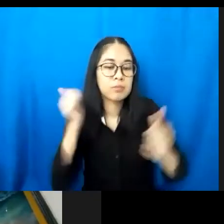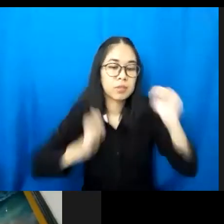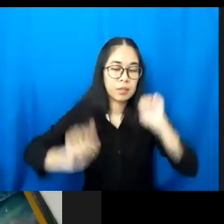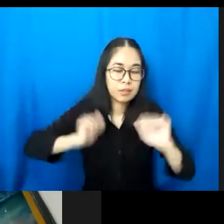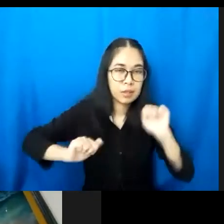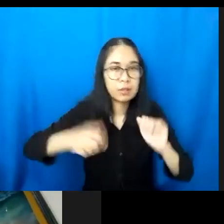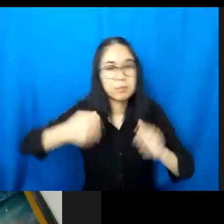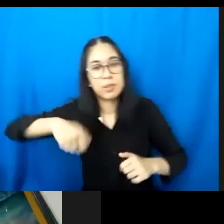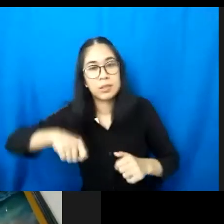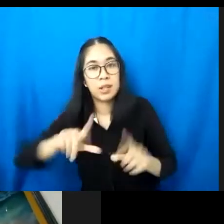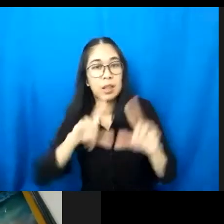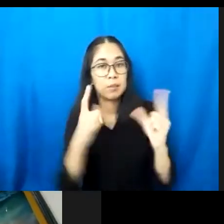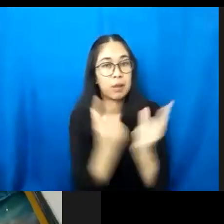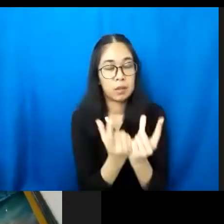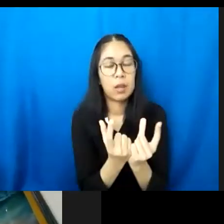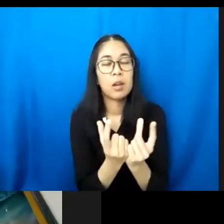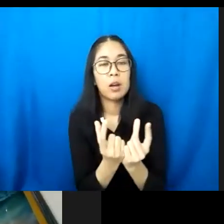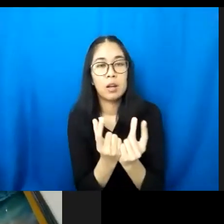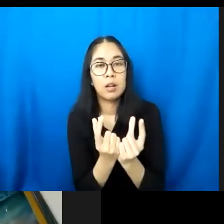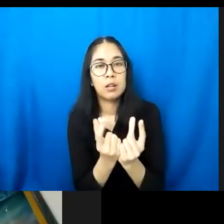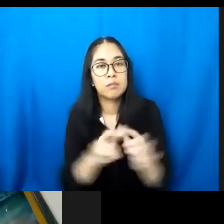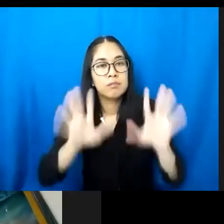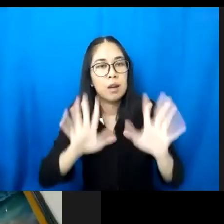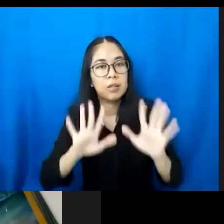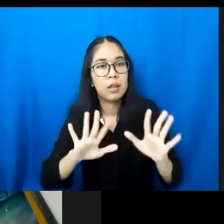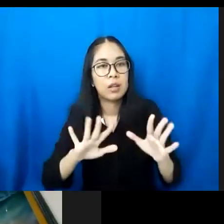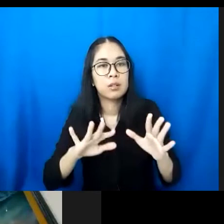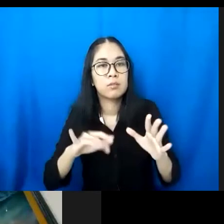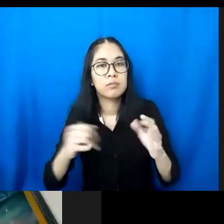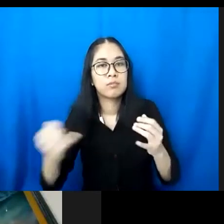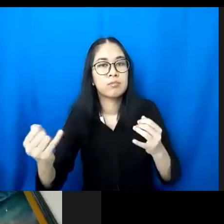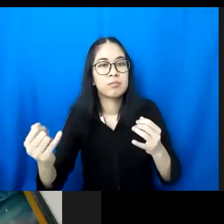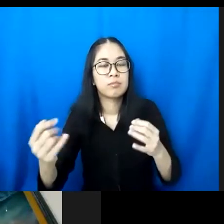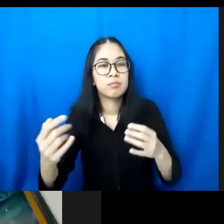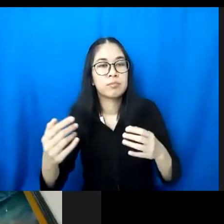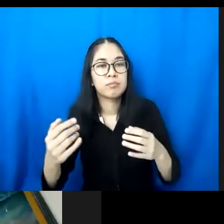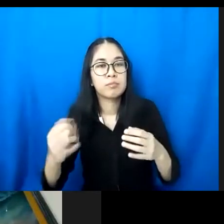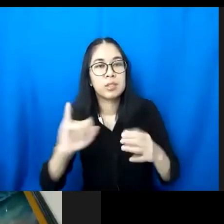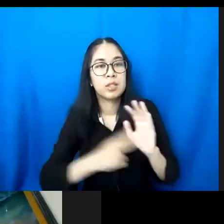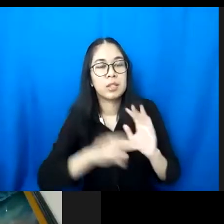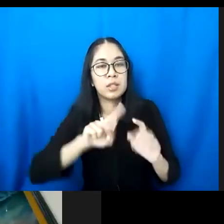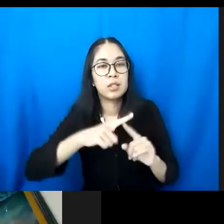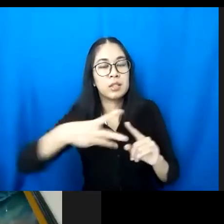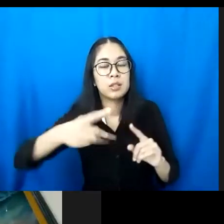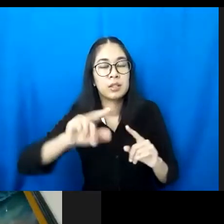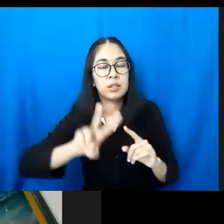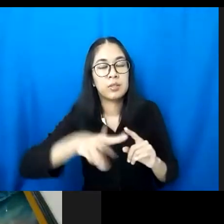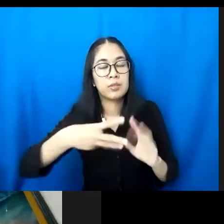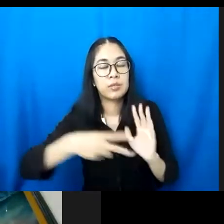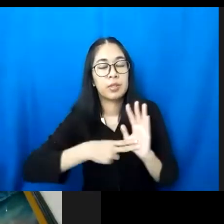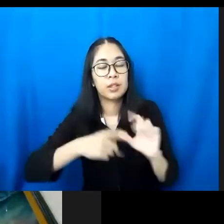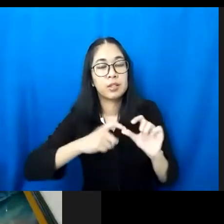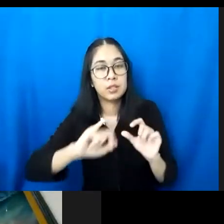kementerian lembaga itu banyak sekali intervensi yang sasarannya adalah desa, ya. Kita juga ada